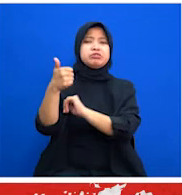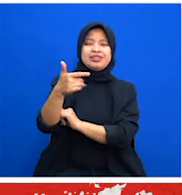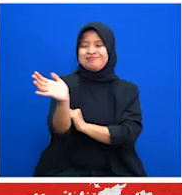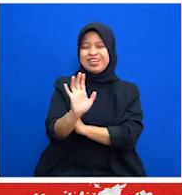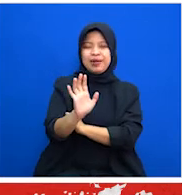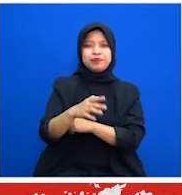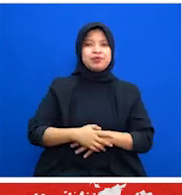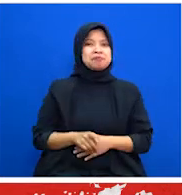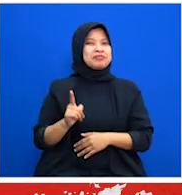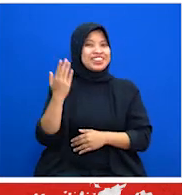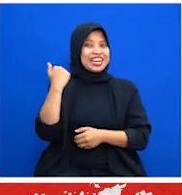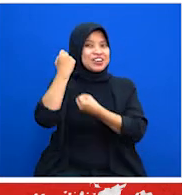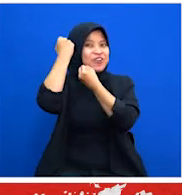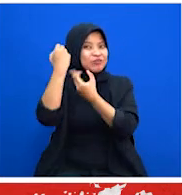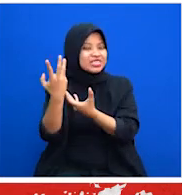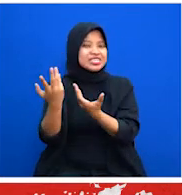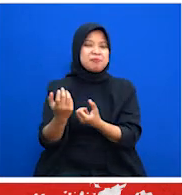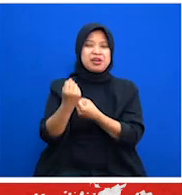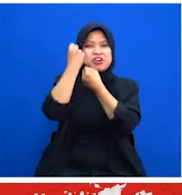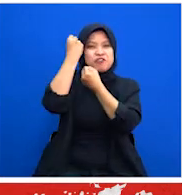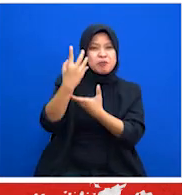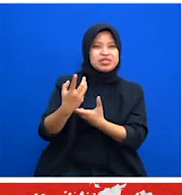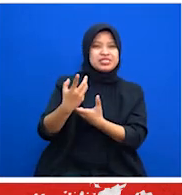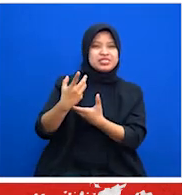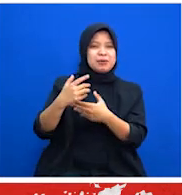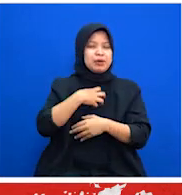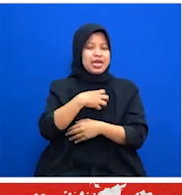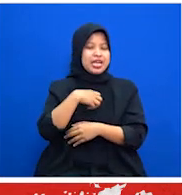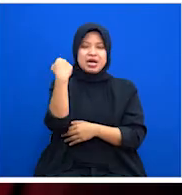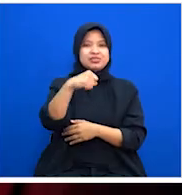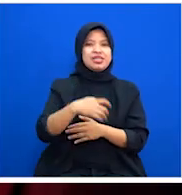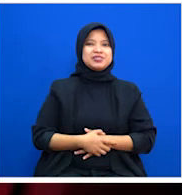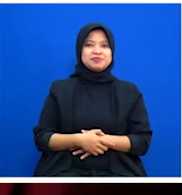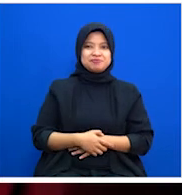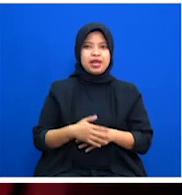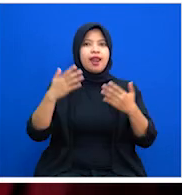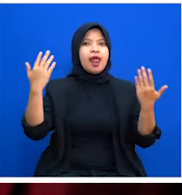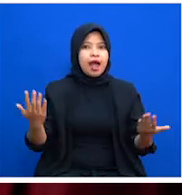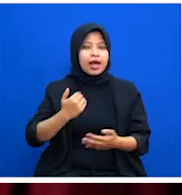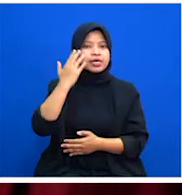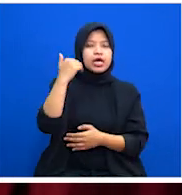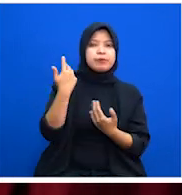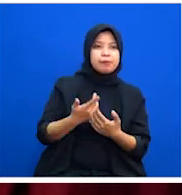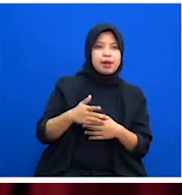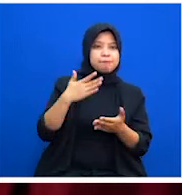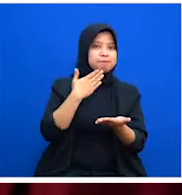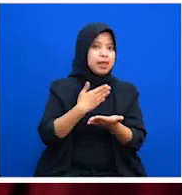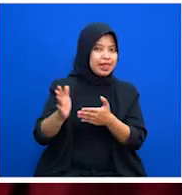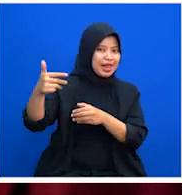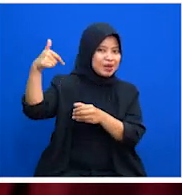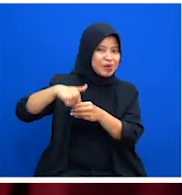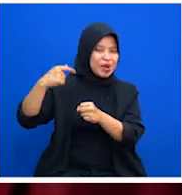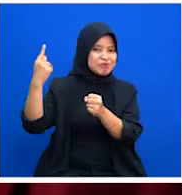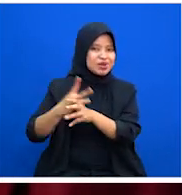jadi itu adalah informasi yang tidak bisa dipercaya kemudian Nah itu dia tadi tuh nggak jadilah kita dapat